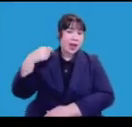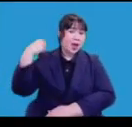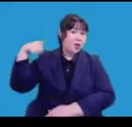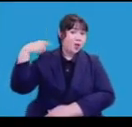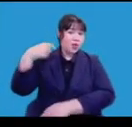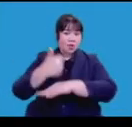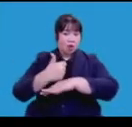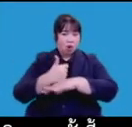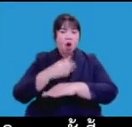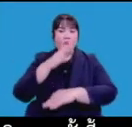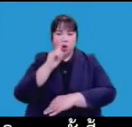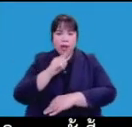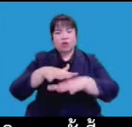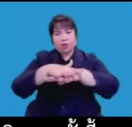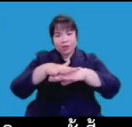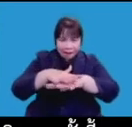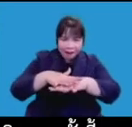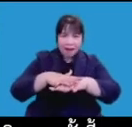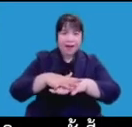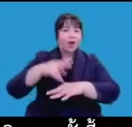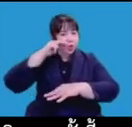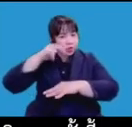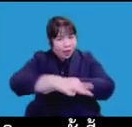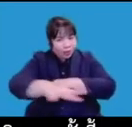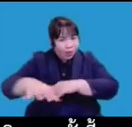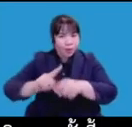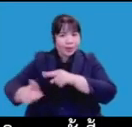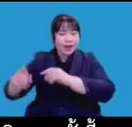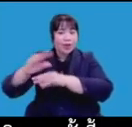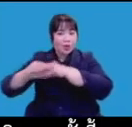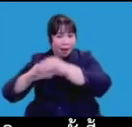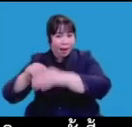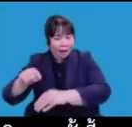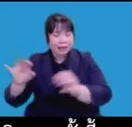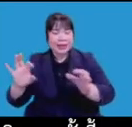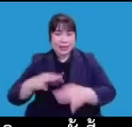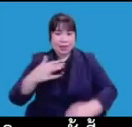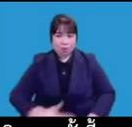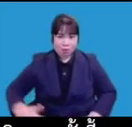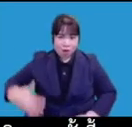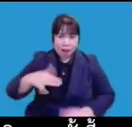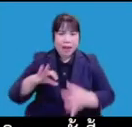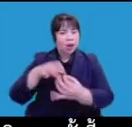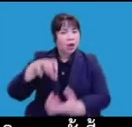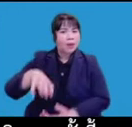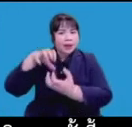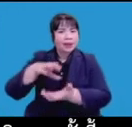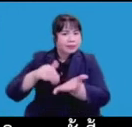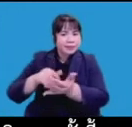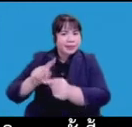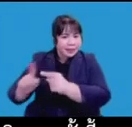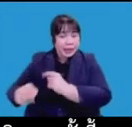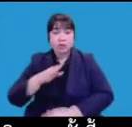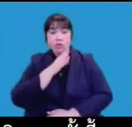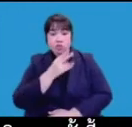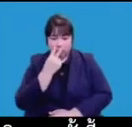ราพูดถึงโคกหนองนาโมเดลนะครับท่านพูดถึงโซลูชันต่างๆที่เกี่ยวกับสุขภาพเรื่องอบายมุขนะฮะก็ตรงนี้ถ้าเชื่อม